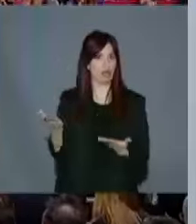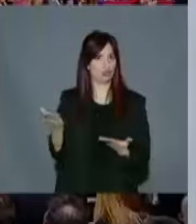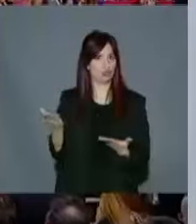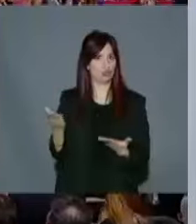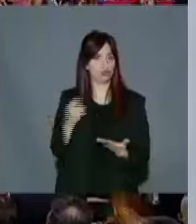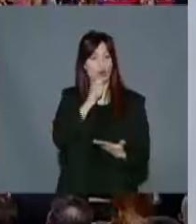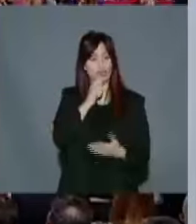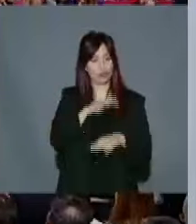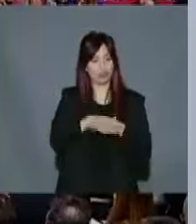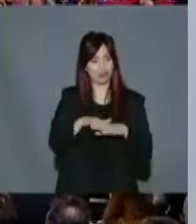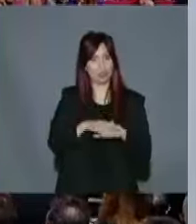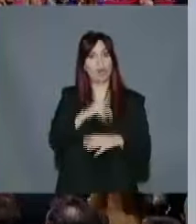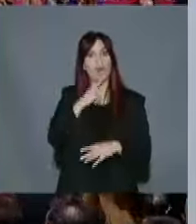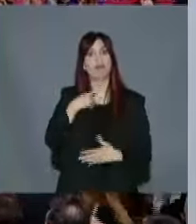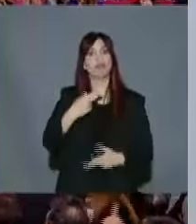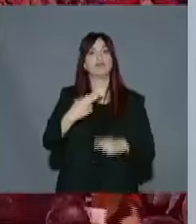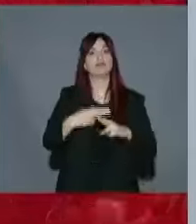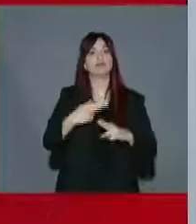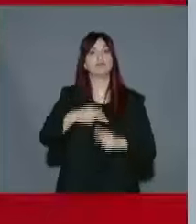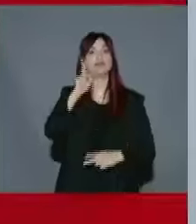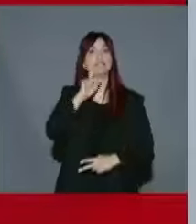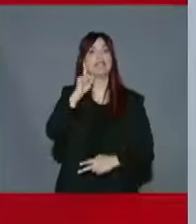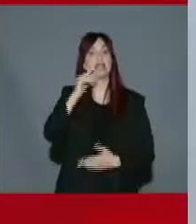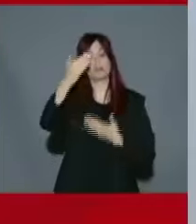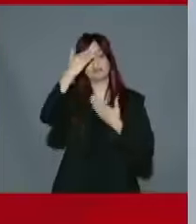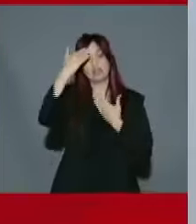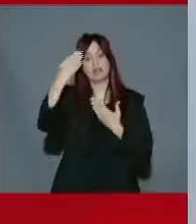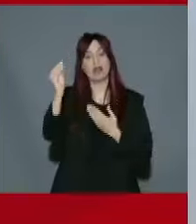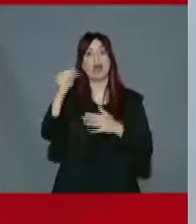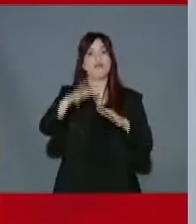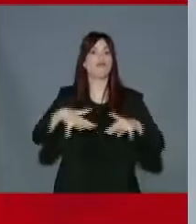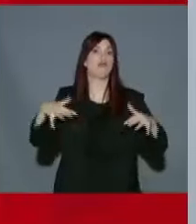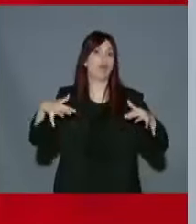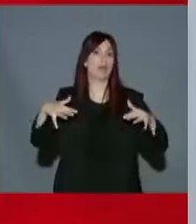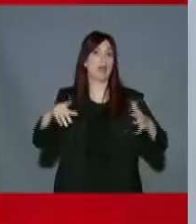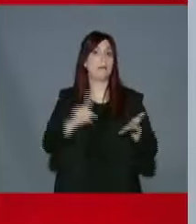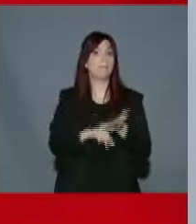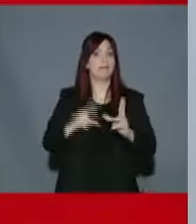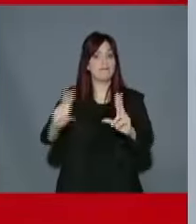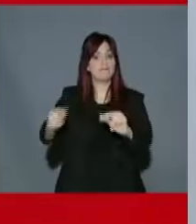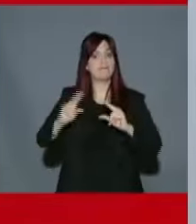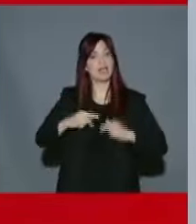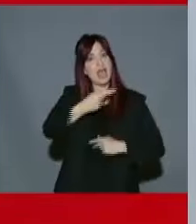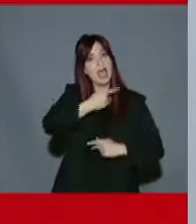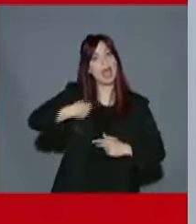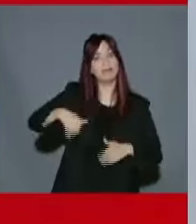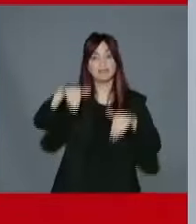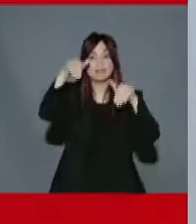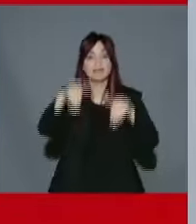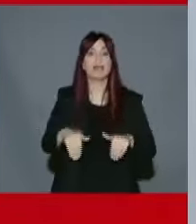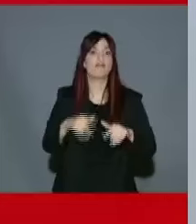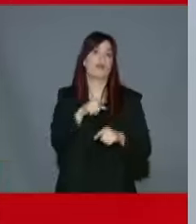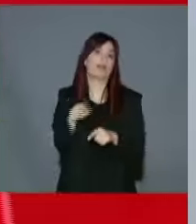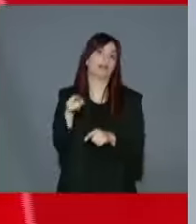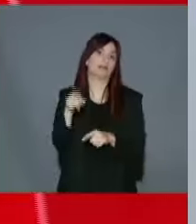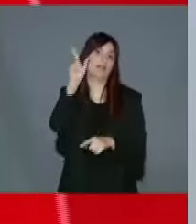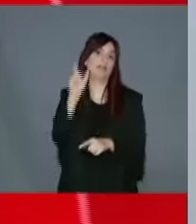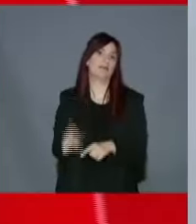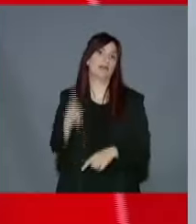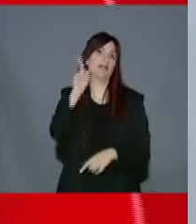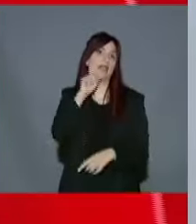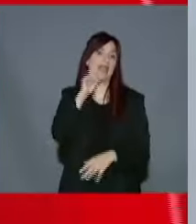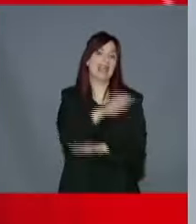διαφορετικές γλώσσες και πολύ διαφορετικές ιδεολογικές καταγωγές. Υπήρχε μια ισορροπία. Μερικές φορές